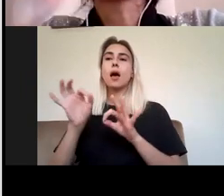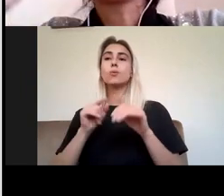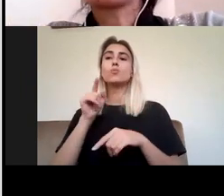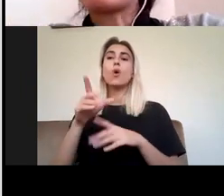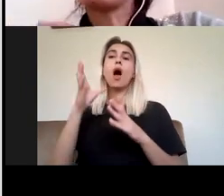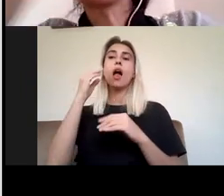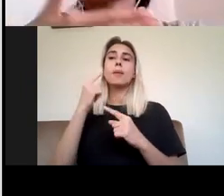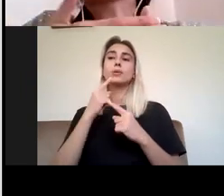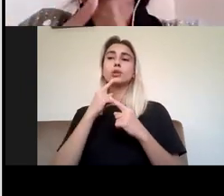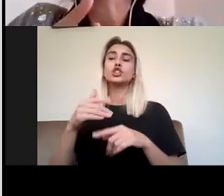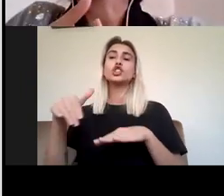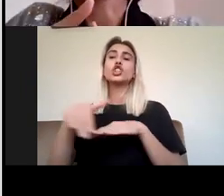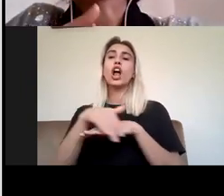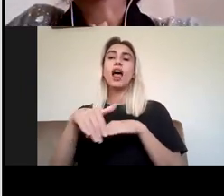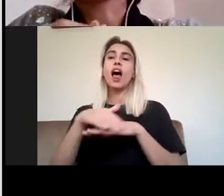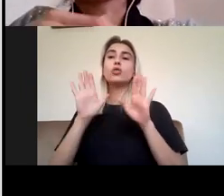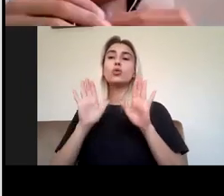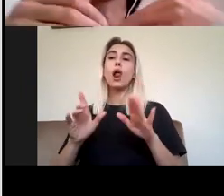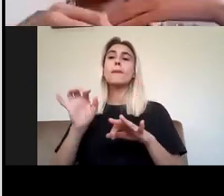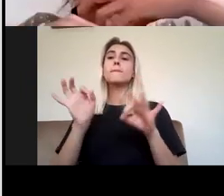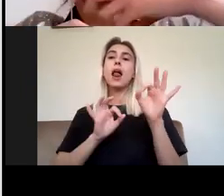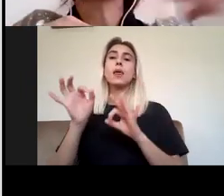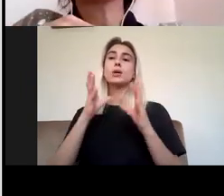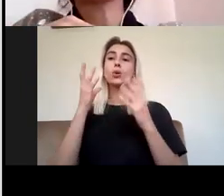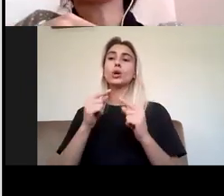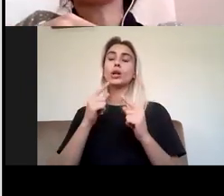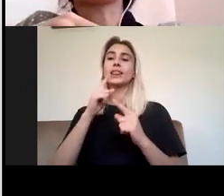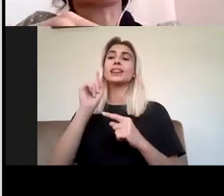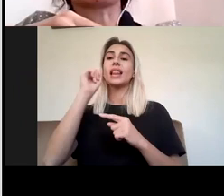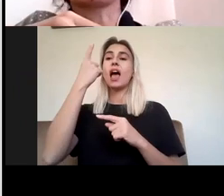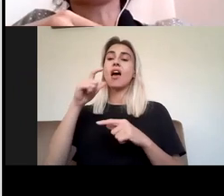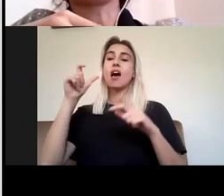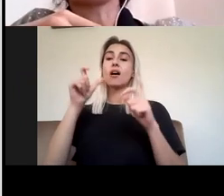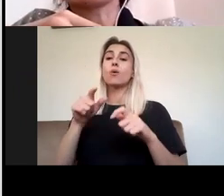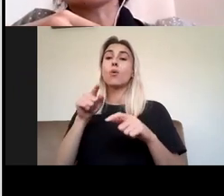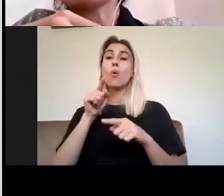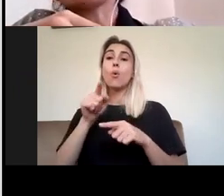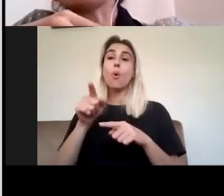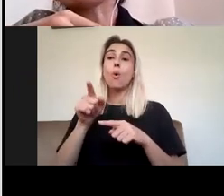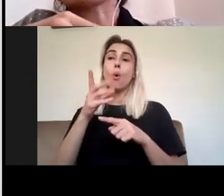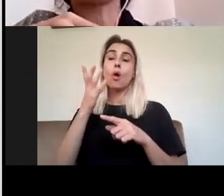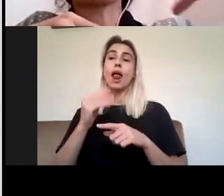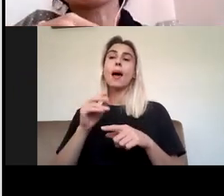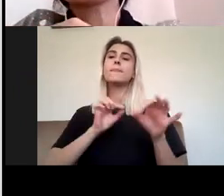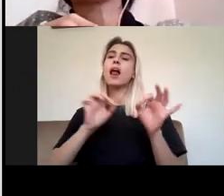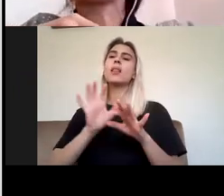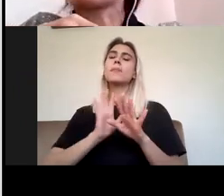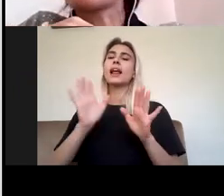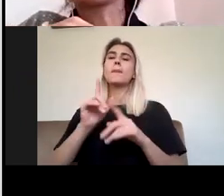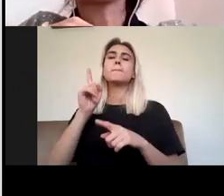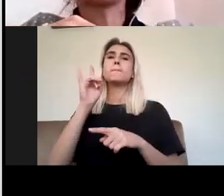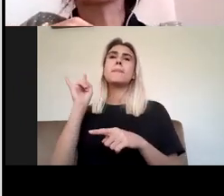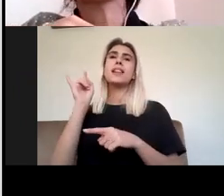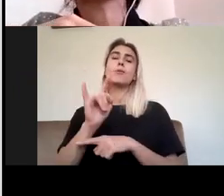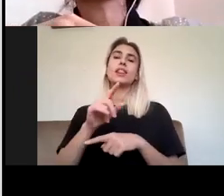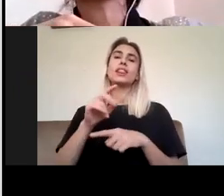Hani cadde ve durak planlaması olarak söylüyorum. Mesela bir tek bir hat üzerindeki durak planlamaları olarak değil. Mesela bir metrobüs, bir tramvay,